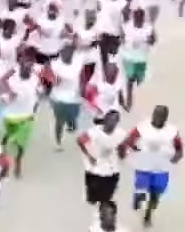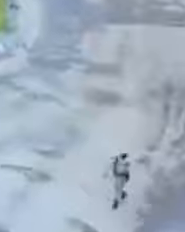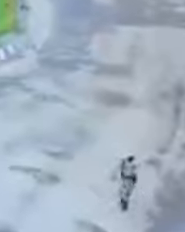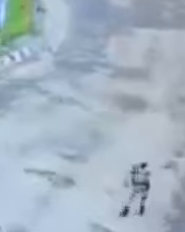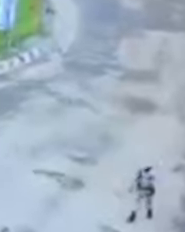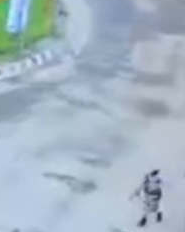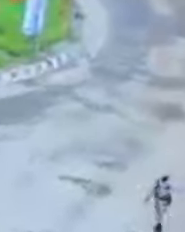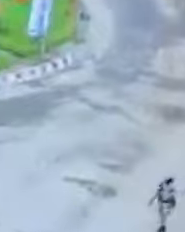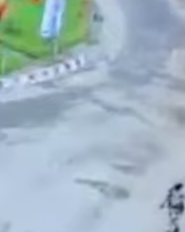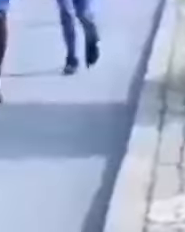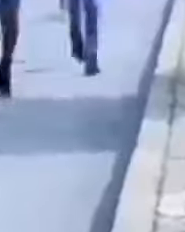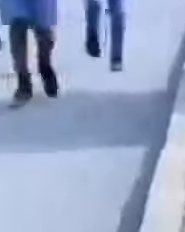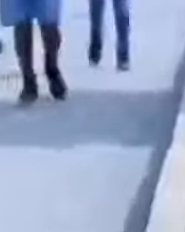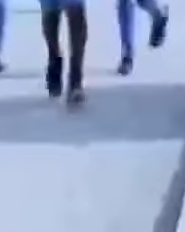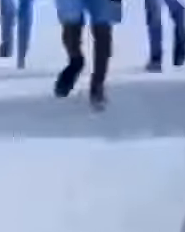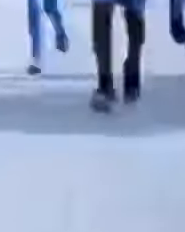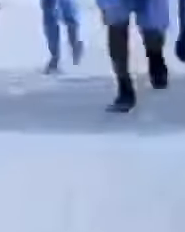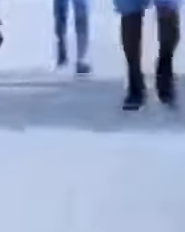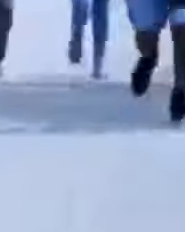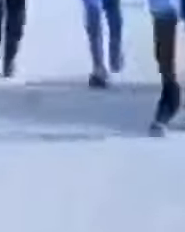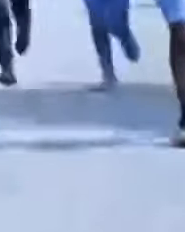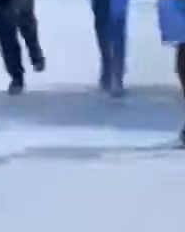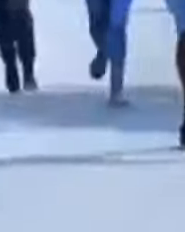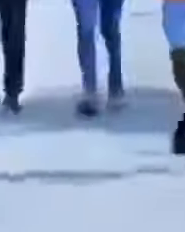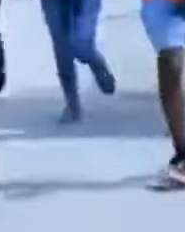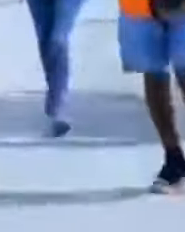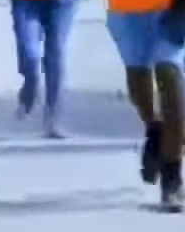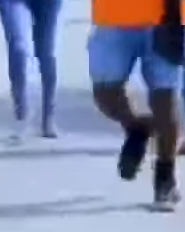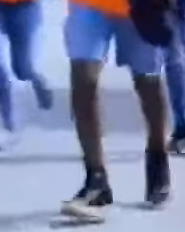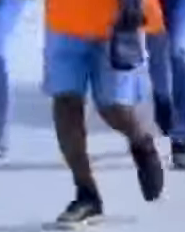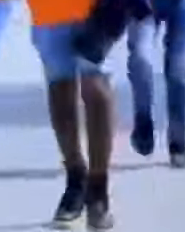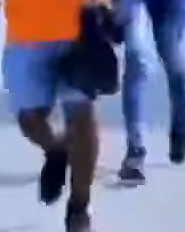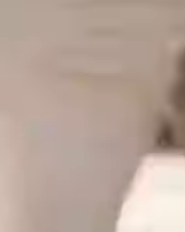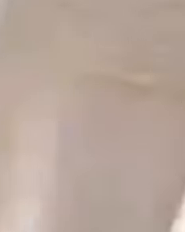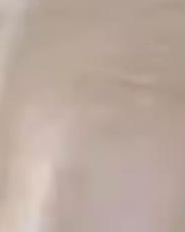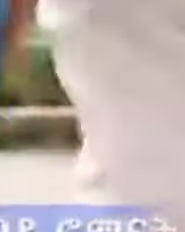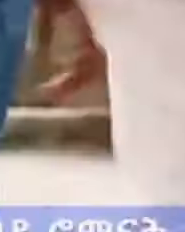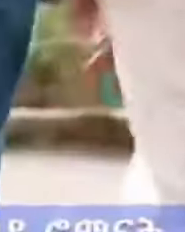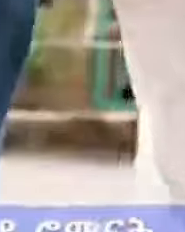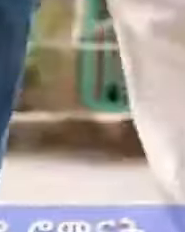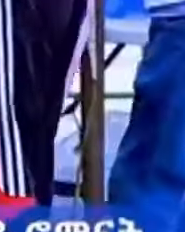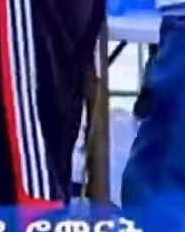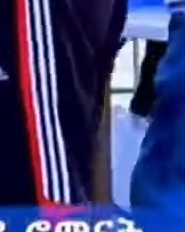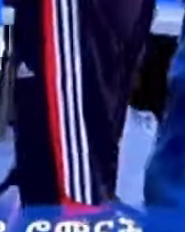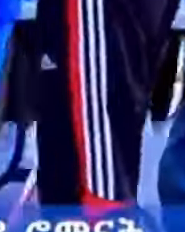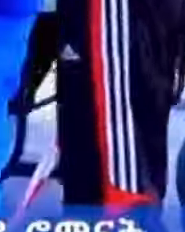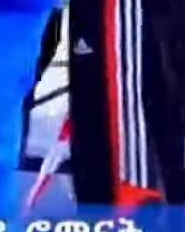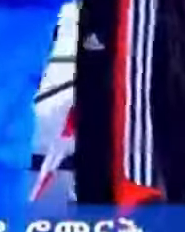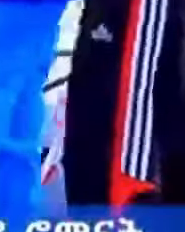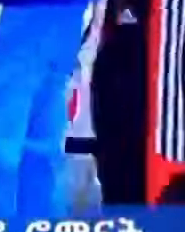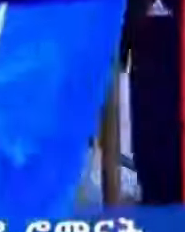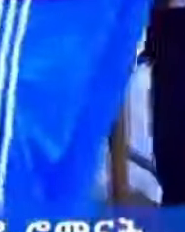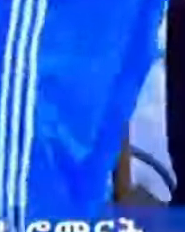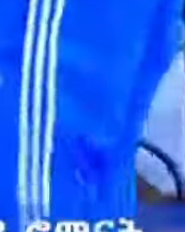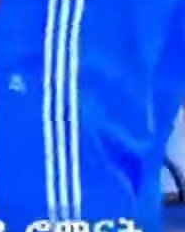يتبيلو أو كلهم كنا في البنكي وجاجن بتوسخ دما أو هوتي لوكسوم عدق عد حقنا عد باباي روماناتن مشت على